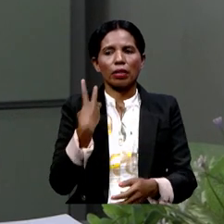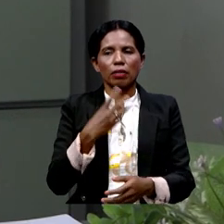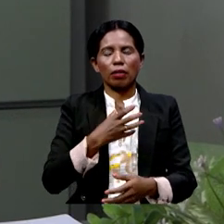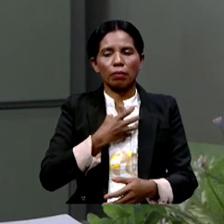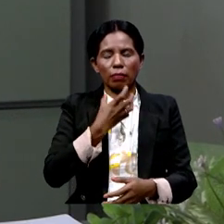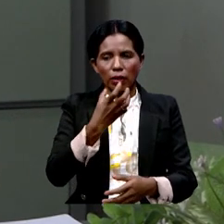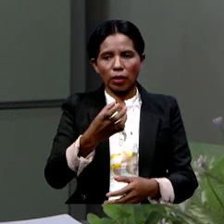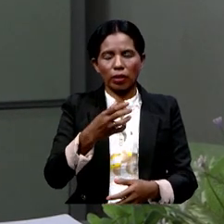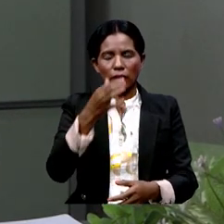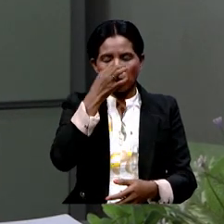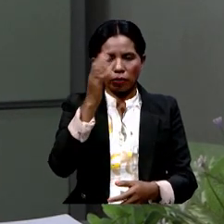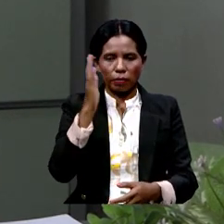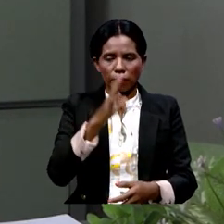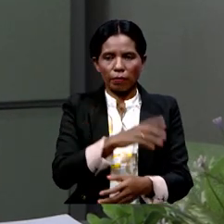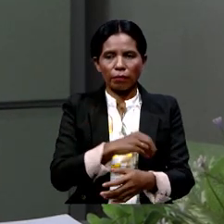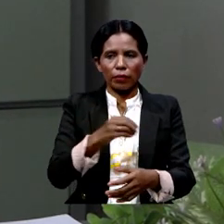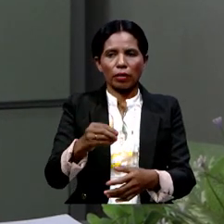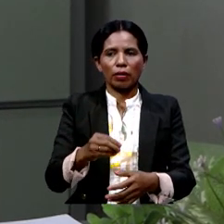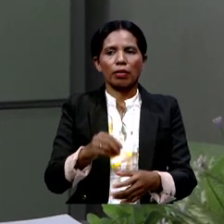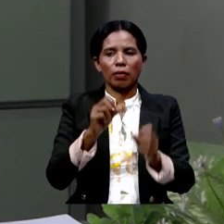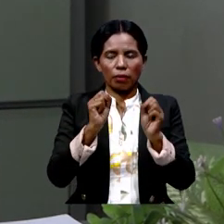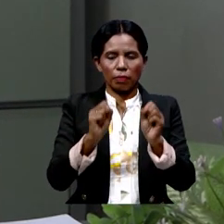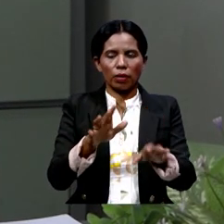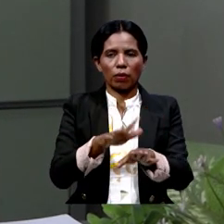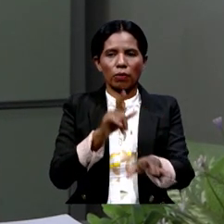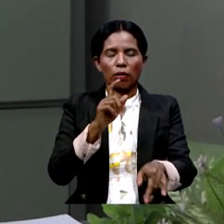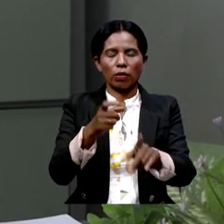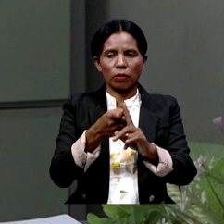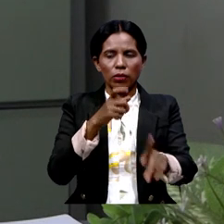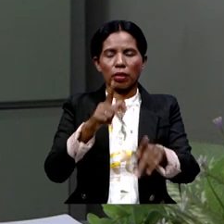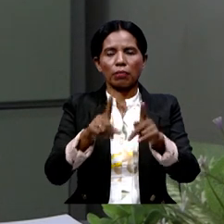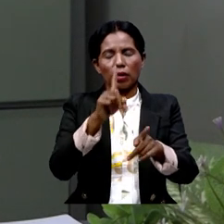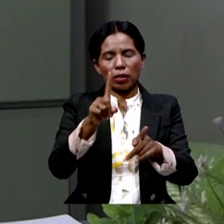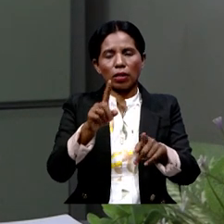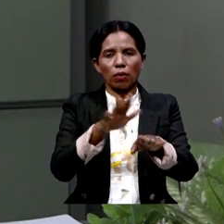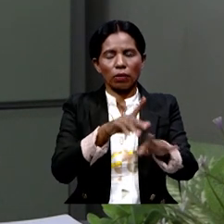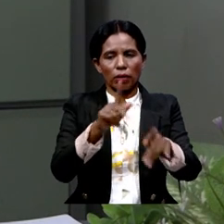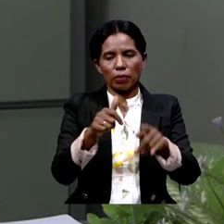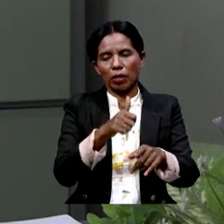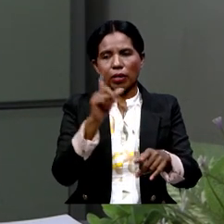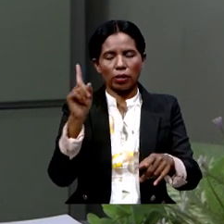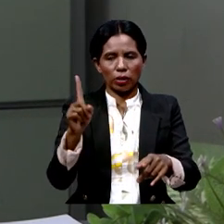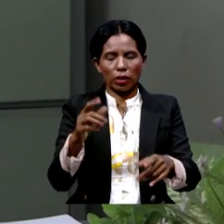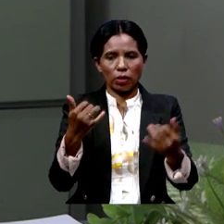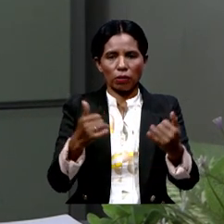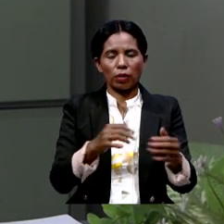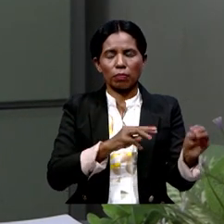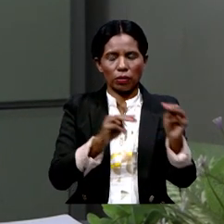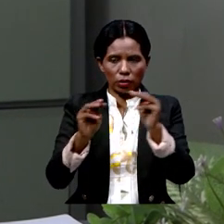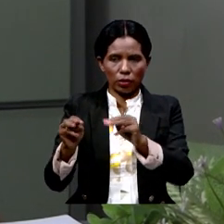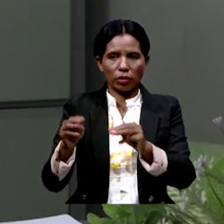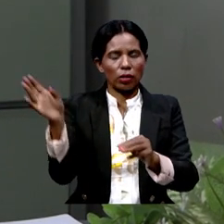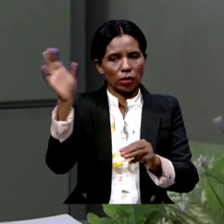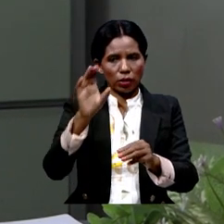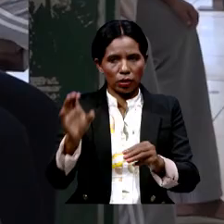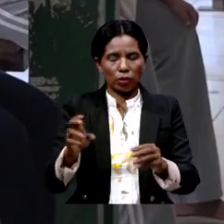mear inus beng sesen ini kan insan beli mas daya tu si emak si ida ba emak ida ada pois agora ho klimat ni. Ho klimat ni